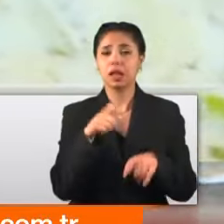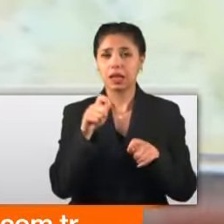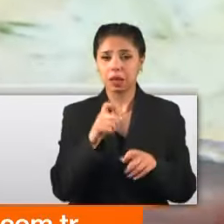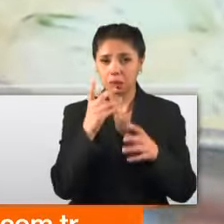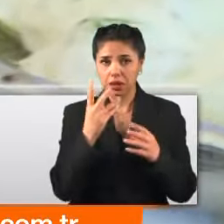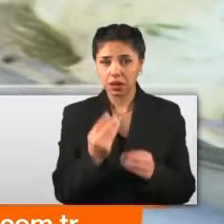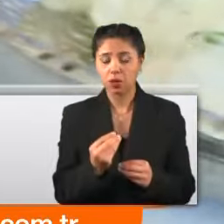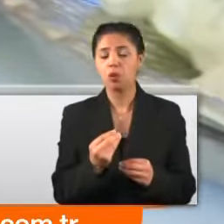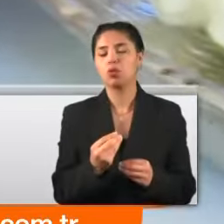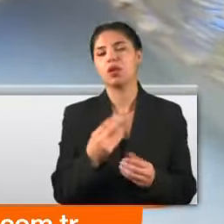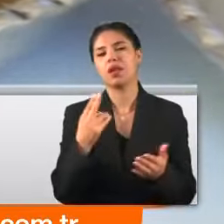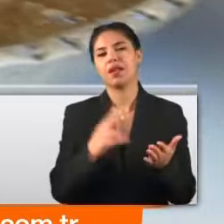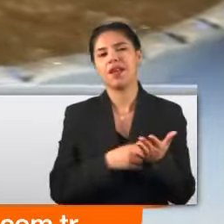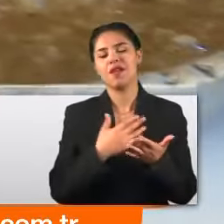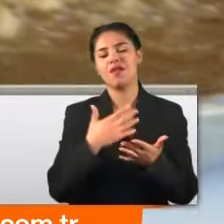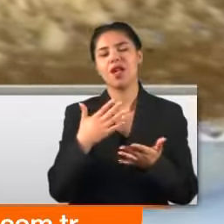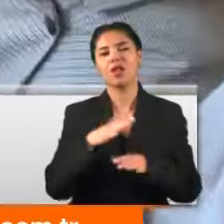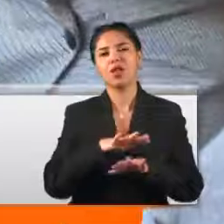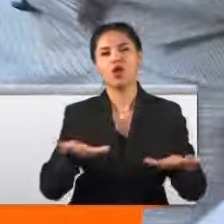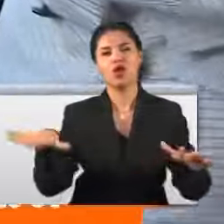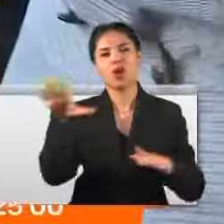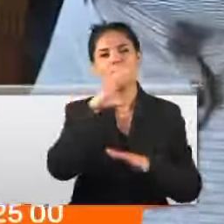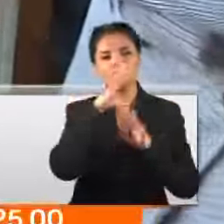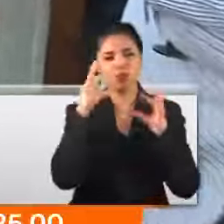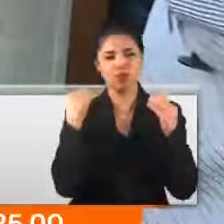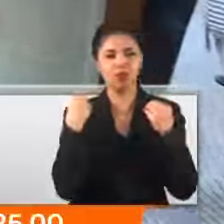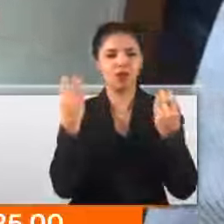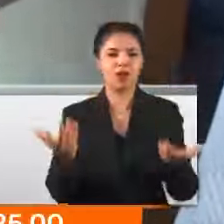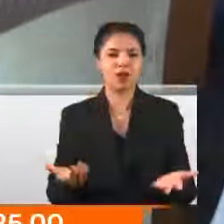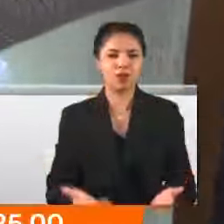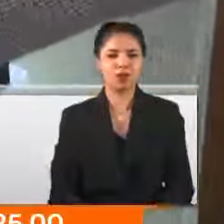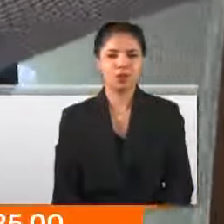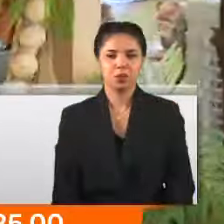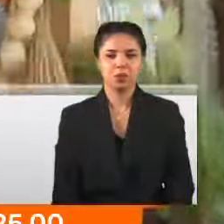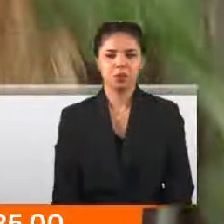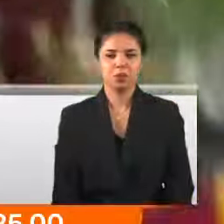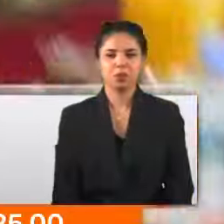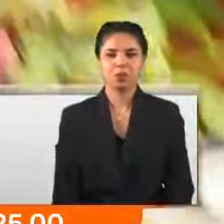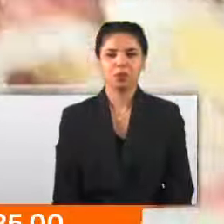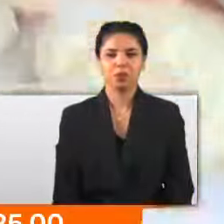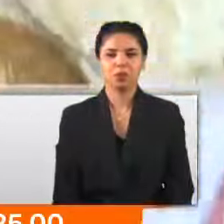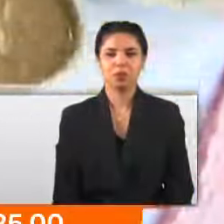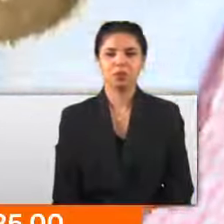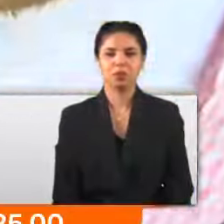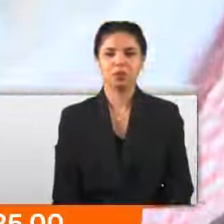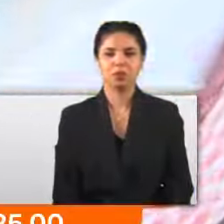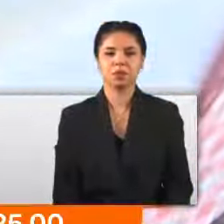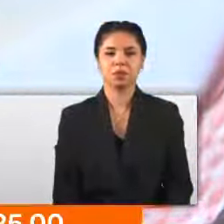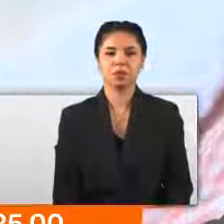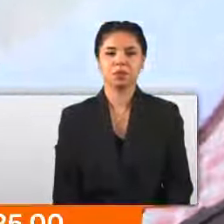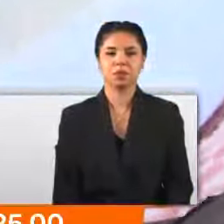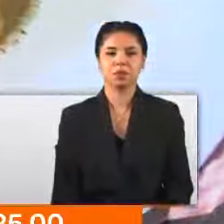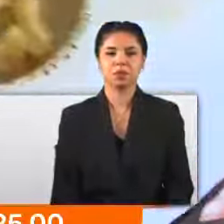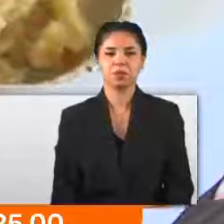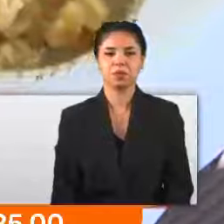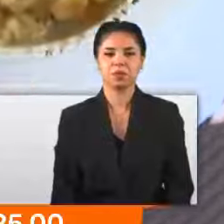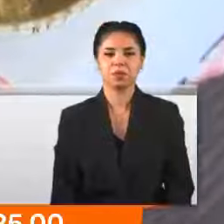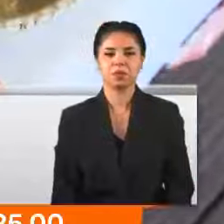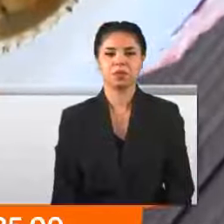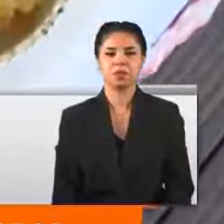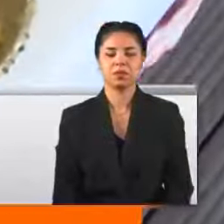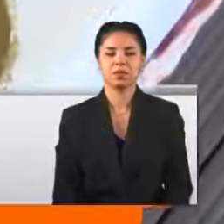kahvaltı sofrası herkesi mutlu ediyor. Uzun kahvaltı yapmayı da brunch'ı da çok seviyorum. Balla kaymağı birleştirdiklerinde, otluban peynirle